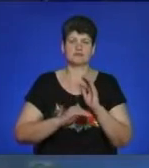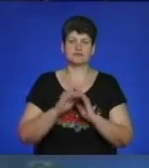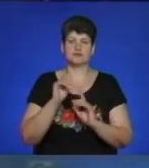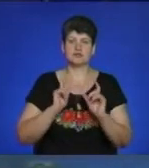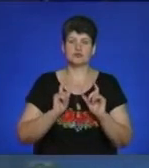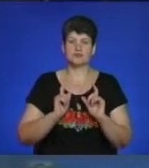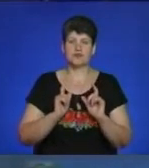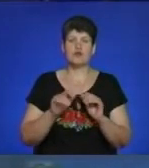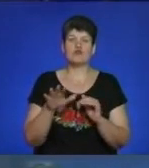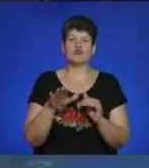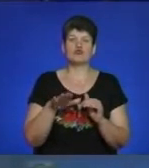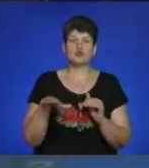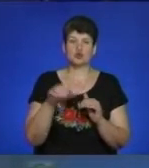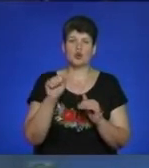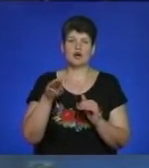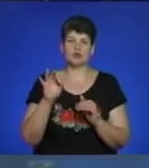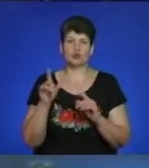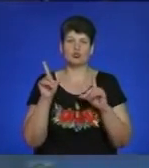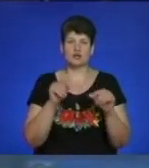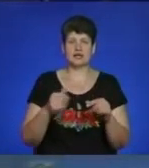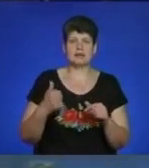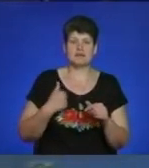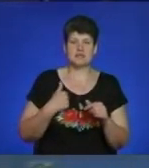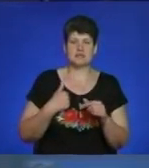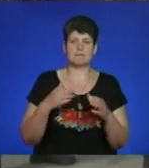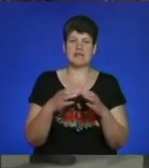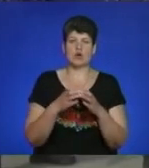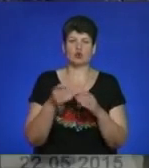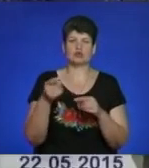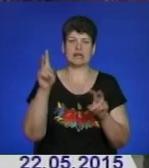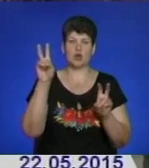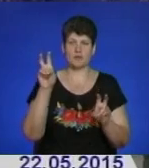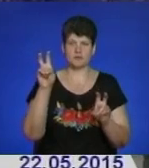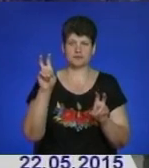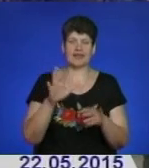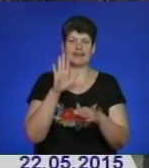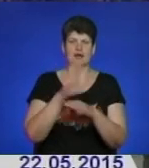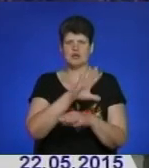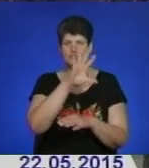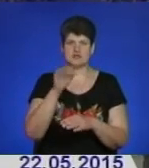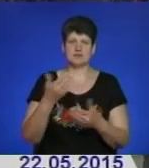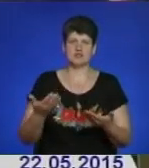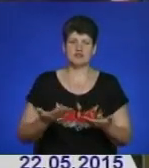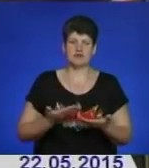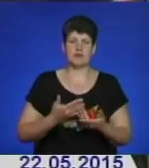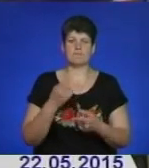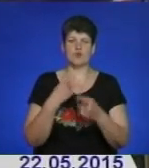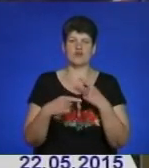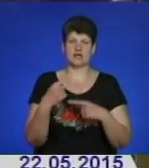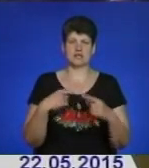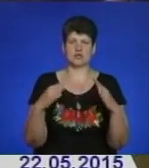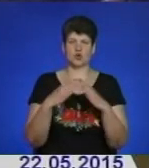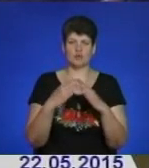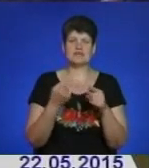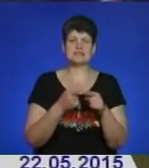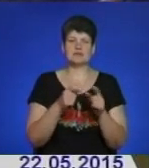У зону АТО поїхали бійці батальйону «Тернопіль». Подробиці у відеоматеріалі. Наказую усім живими та здоровими повертатися додому. З